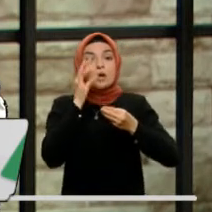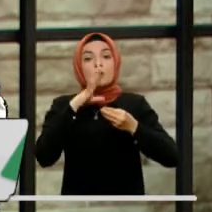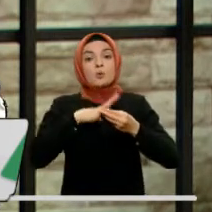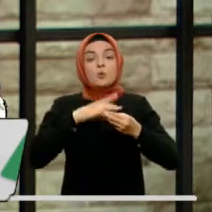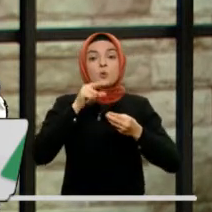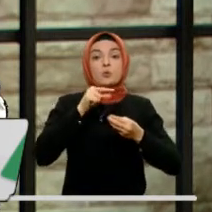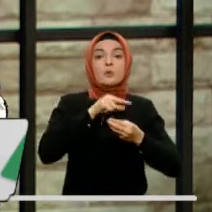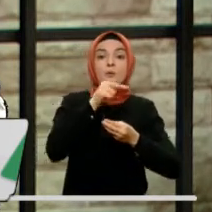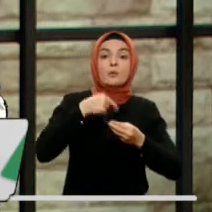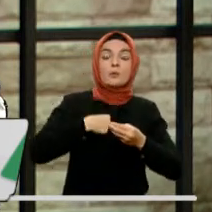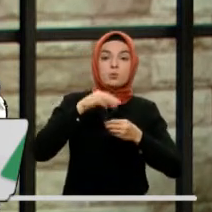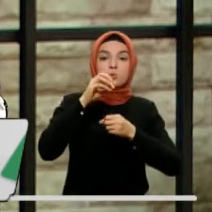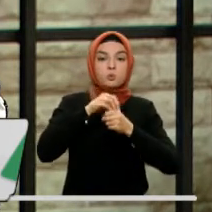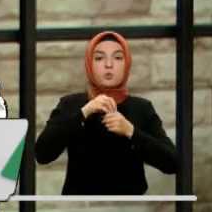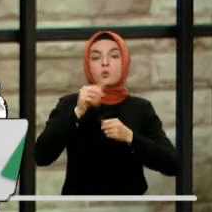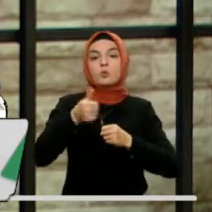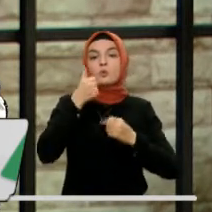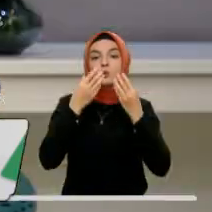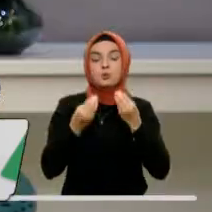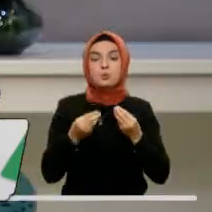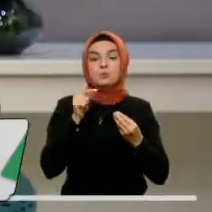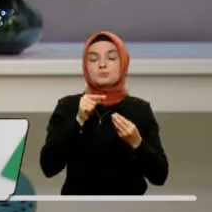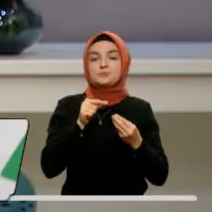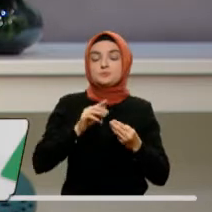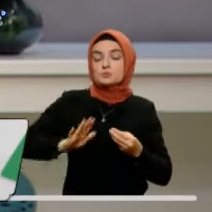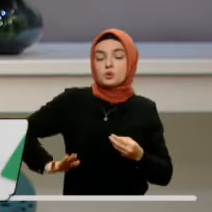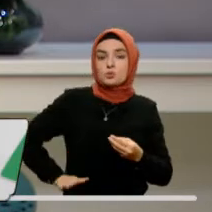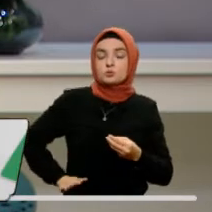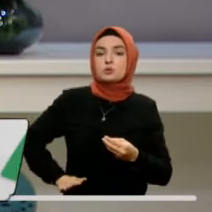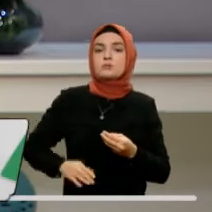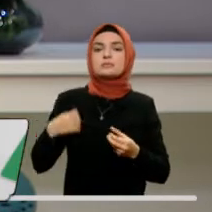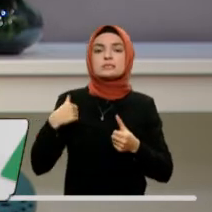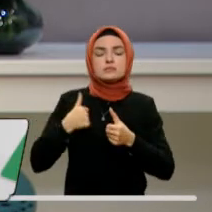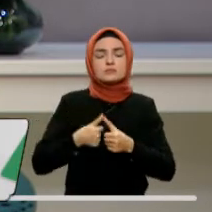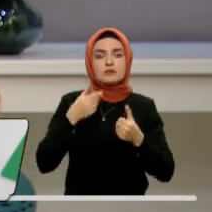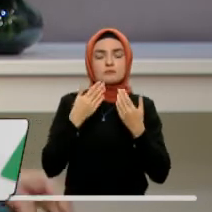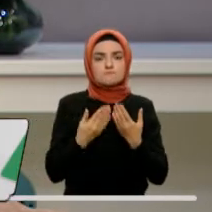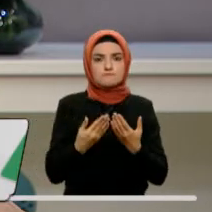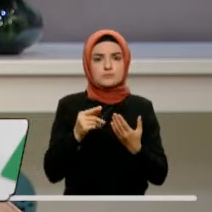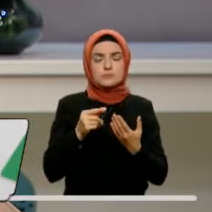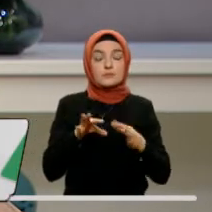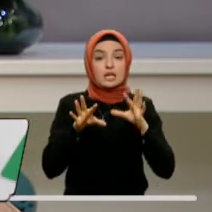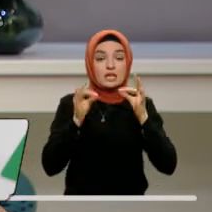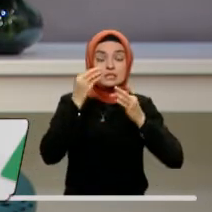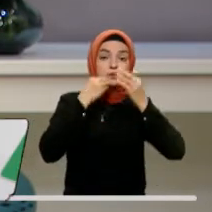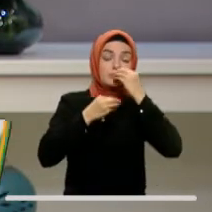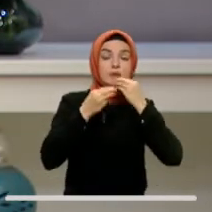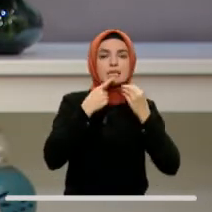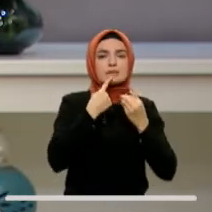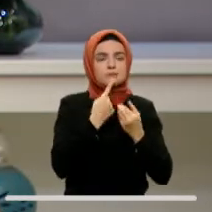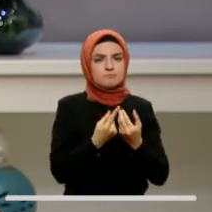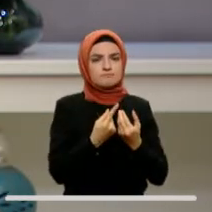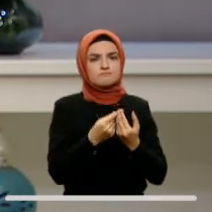bir alarm durumu oluyor. Peki yine çocuklarımızla söz konusu olduğunda bu mesela fast food beslenebiliyor dediniz. Evet.